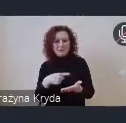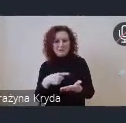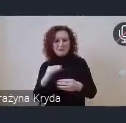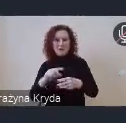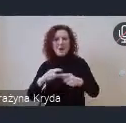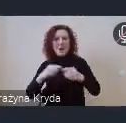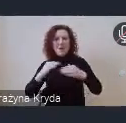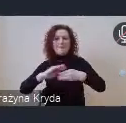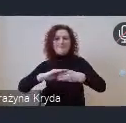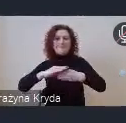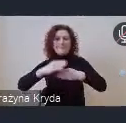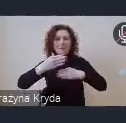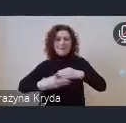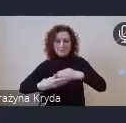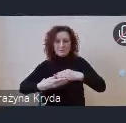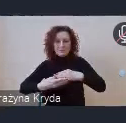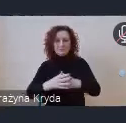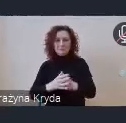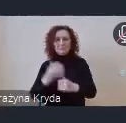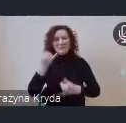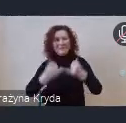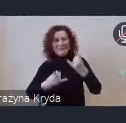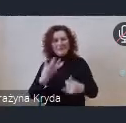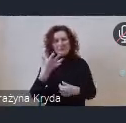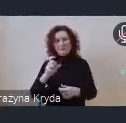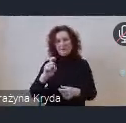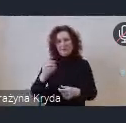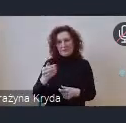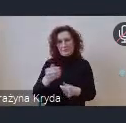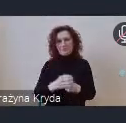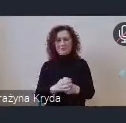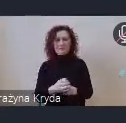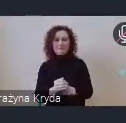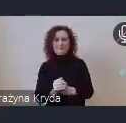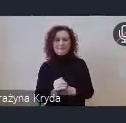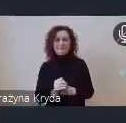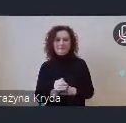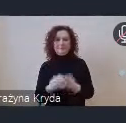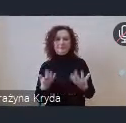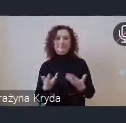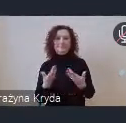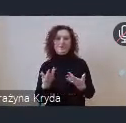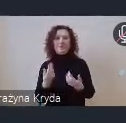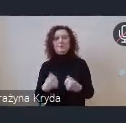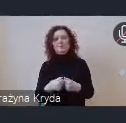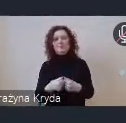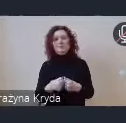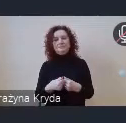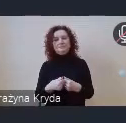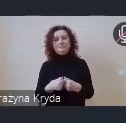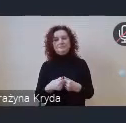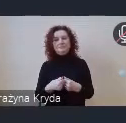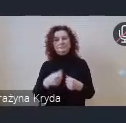gdzieś w budynku mamy niewysokie takie do 5cm może maksymalnie to najprościej zastosować tak zwany kliny